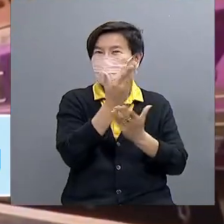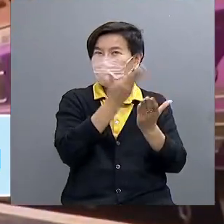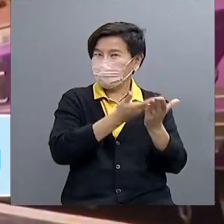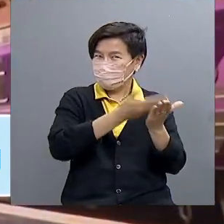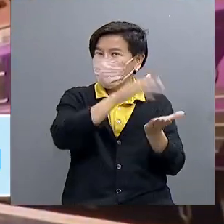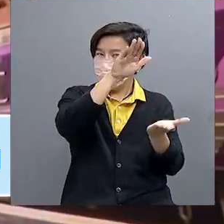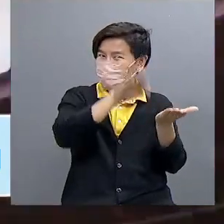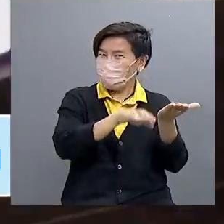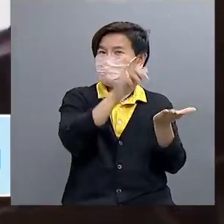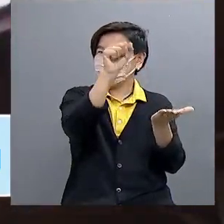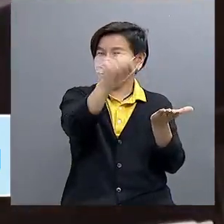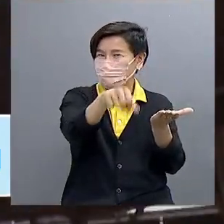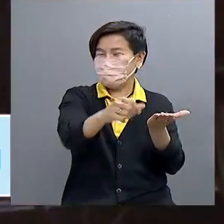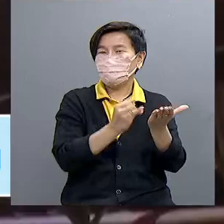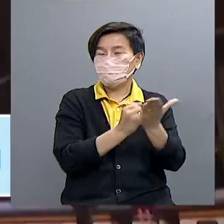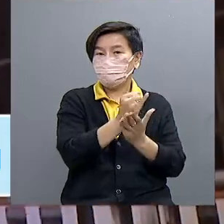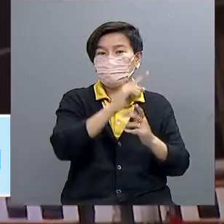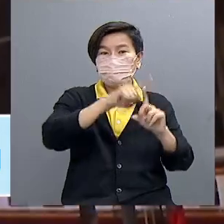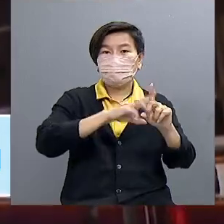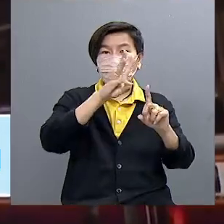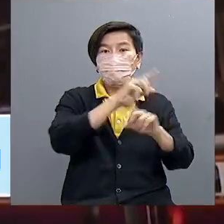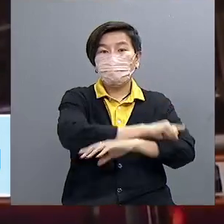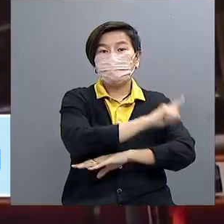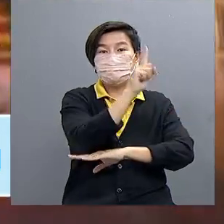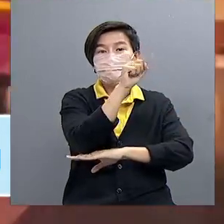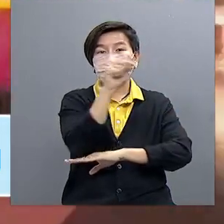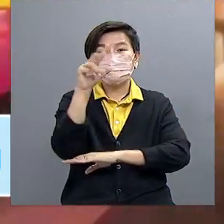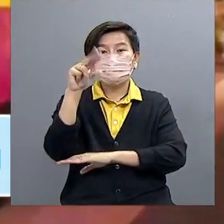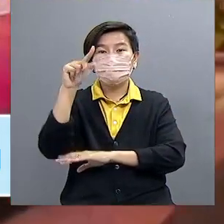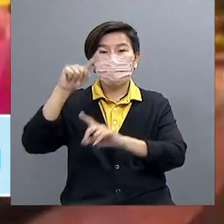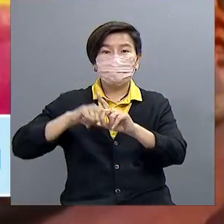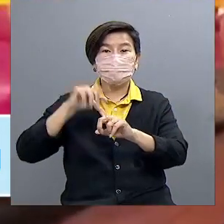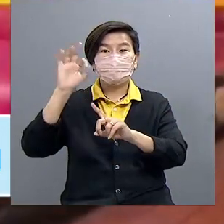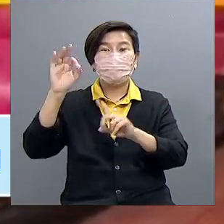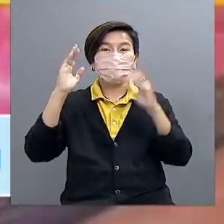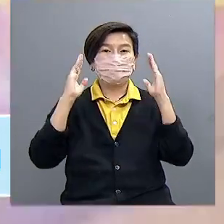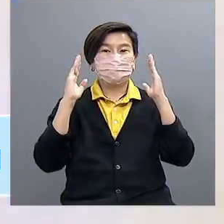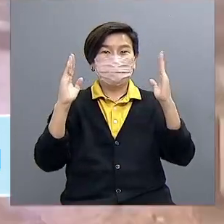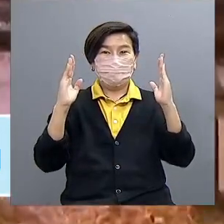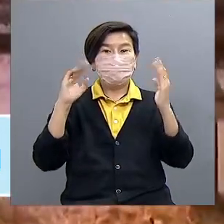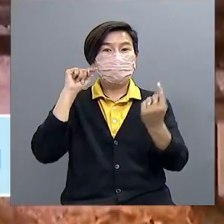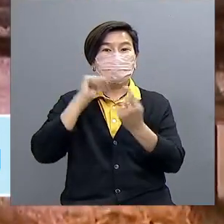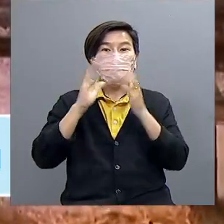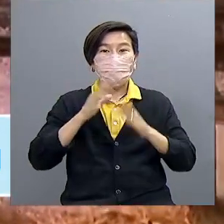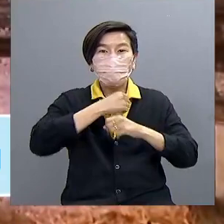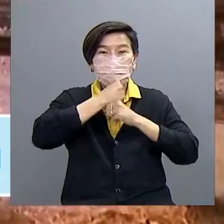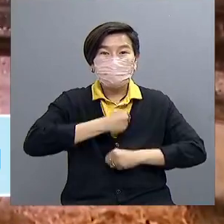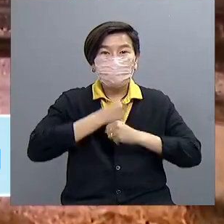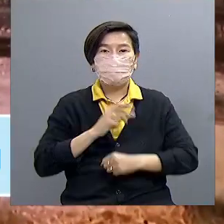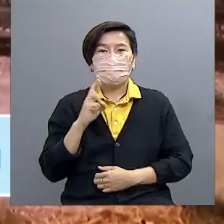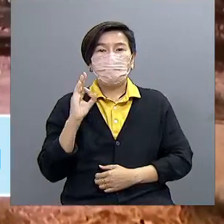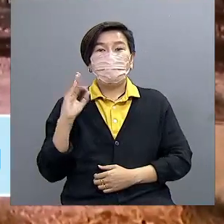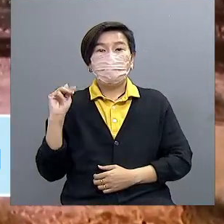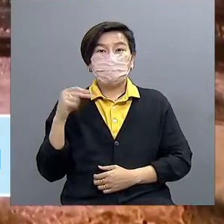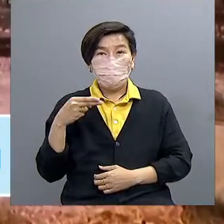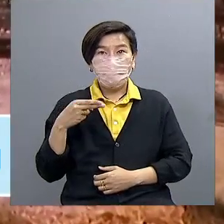จริงเนา ะ 1มิถุนายนถึง30กันยายนนะครับซึ่งการรถไฟแห่งประเทศไทยครับเขาได้ลดค่าโดยสารให้แก่ผู้สูงอายุที่มีอ